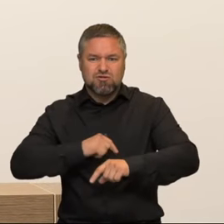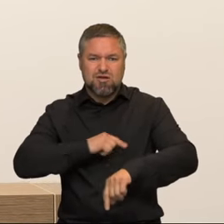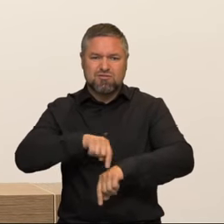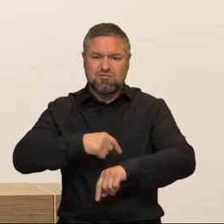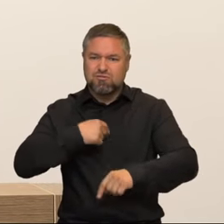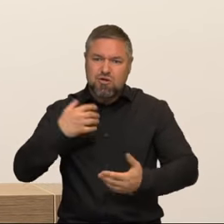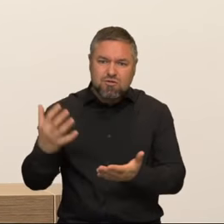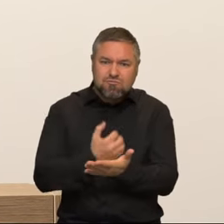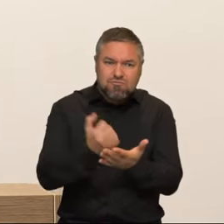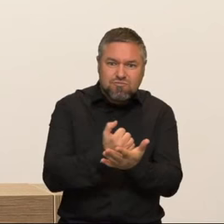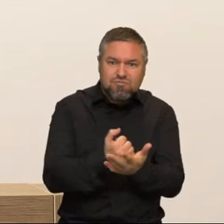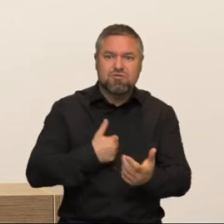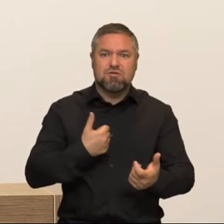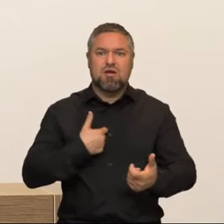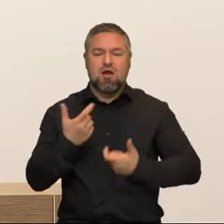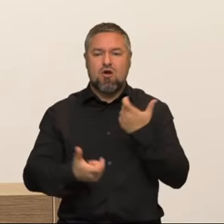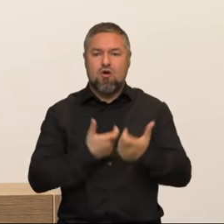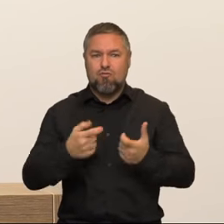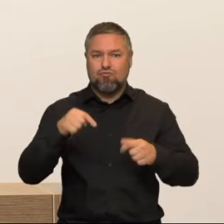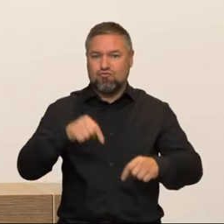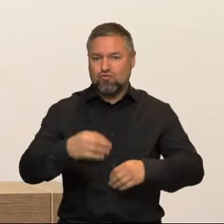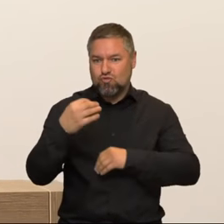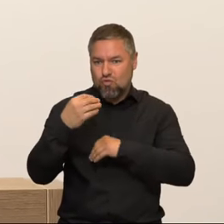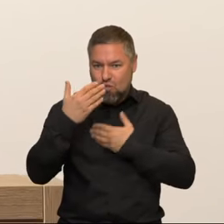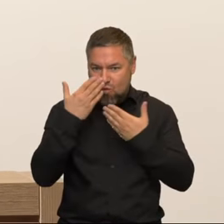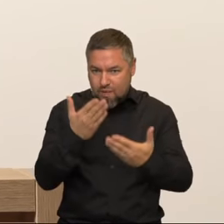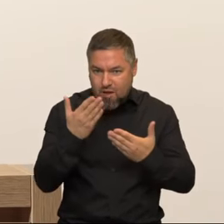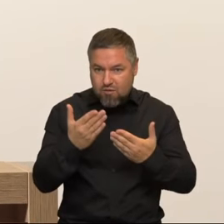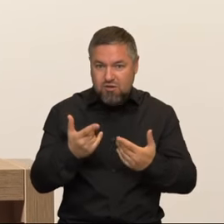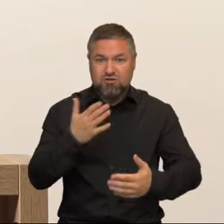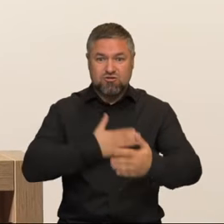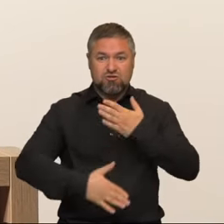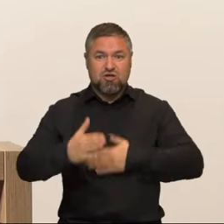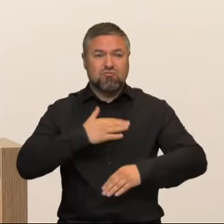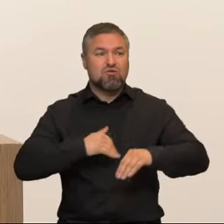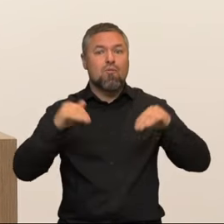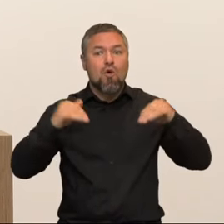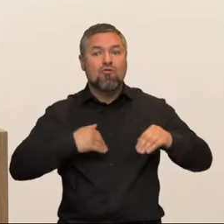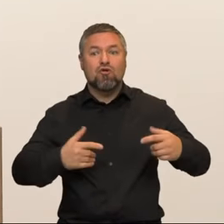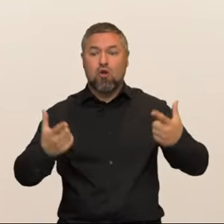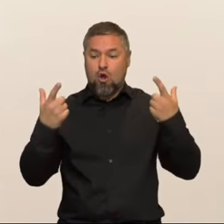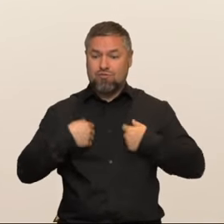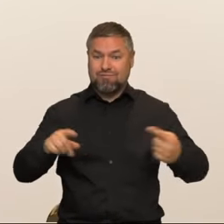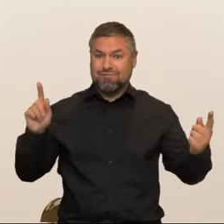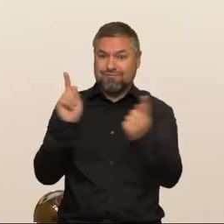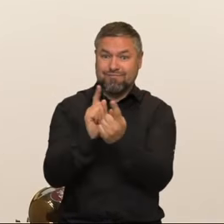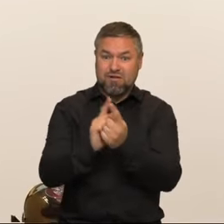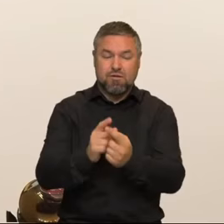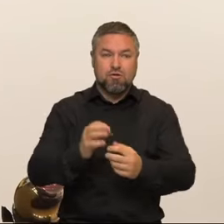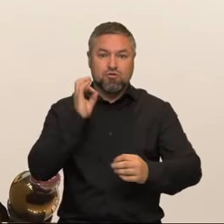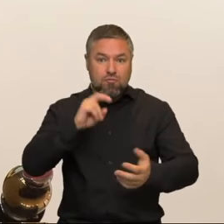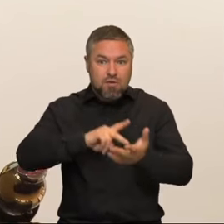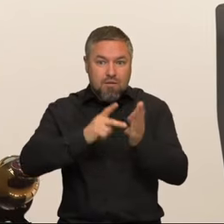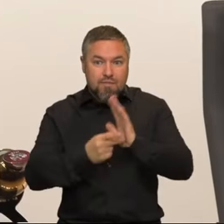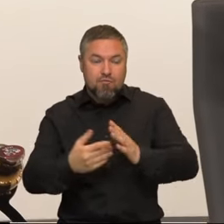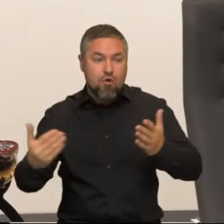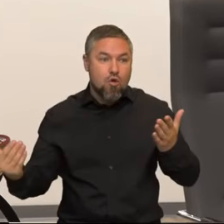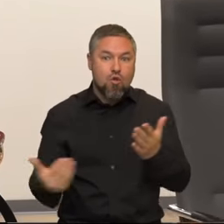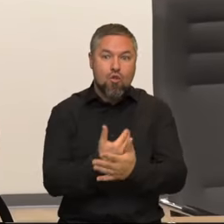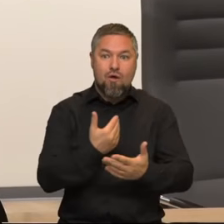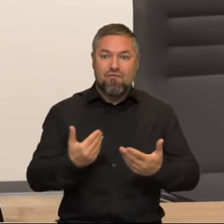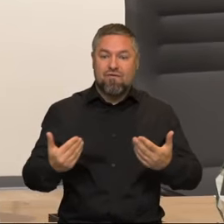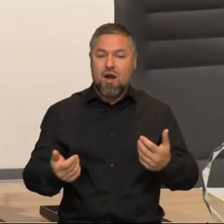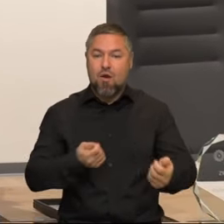kampusie. Cieszmy się z możliwości osobistego spotkania. Śmiało planujmy wznowienie